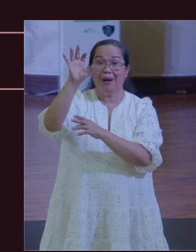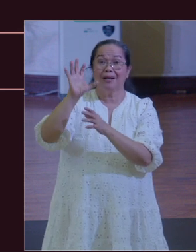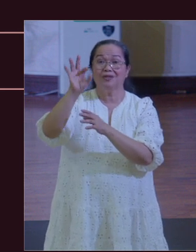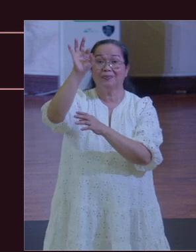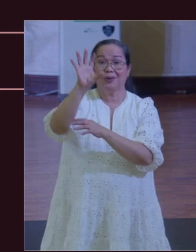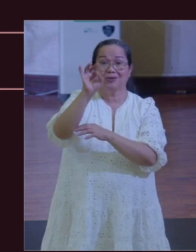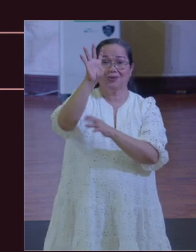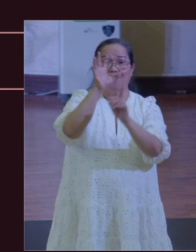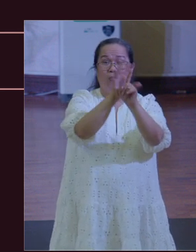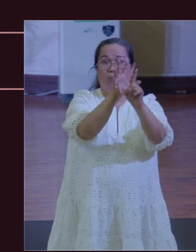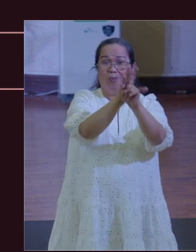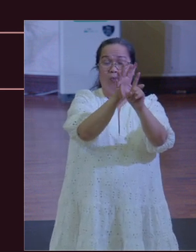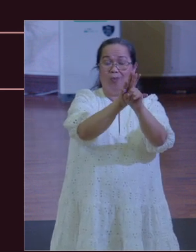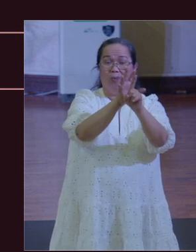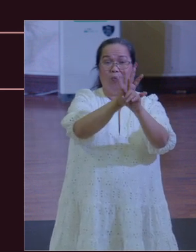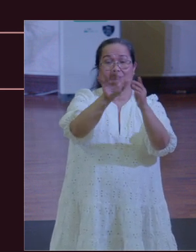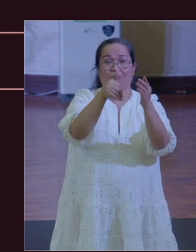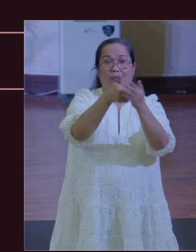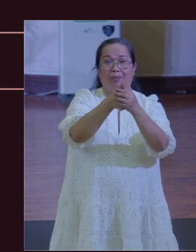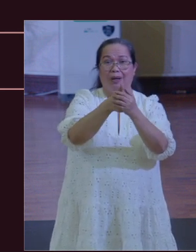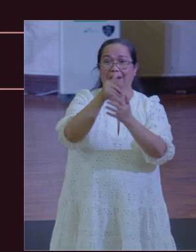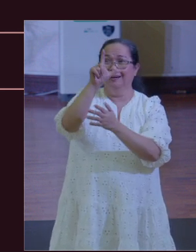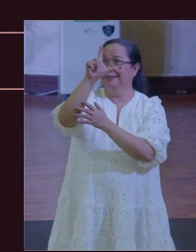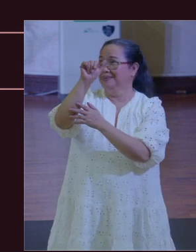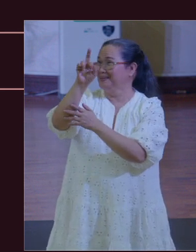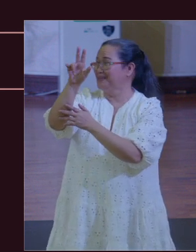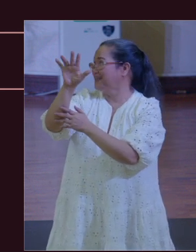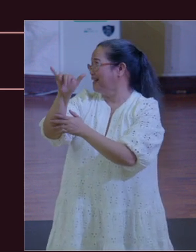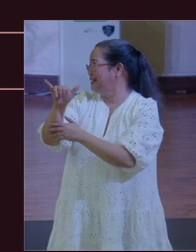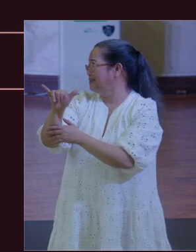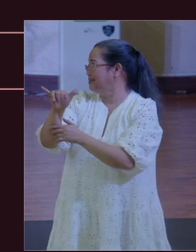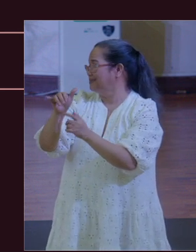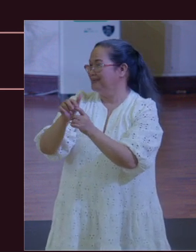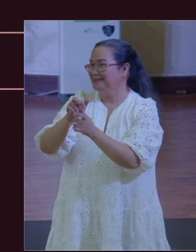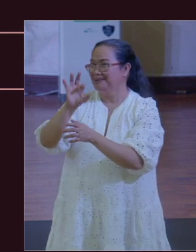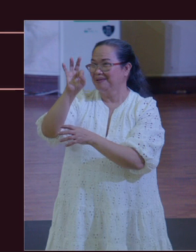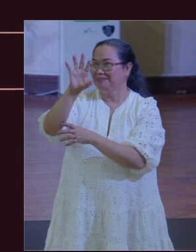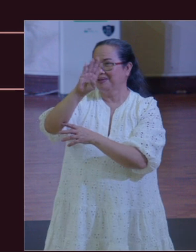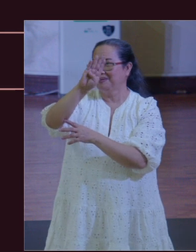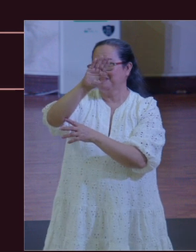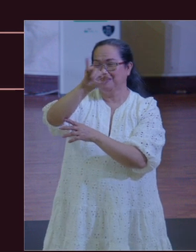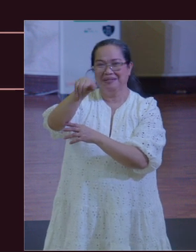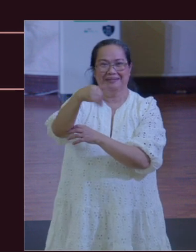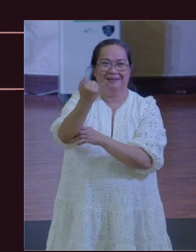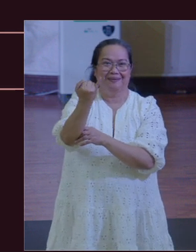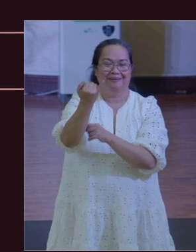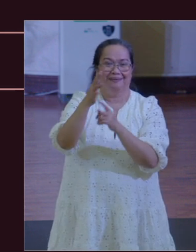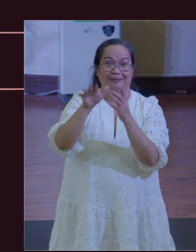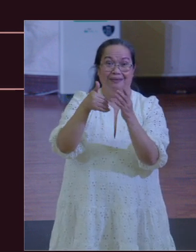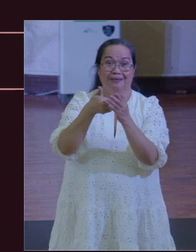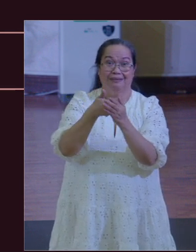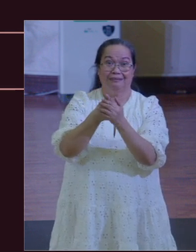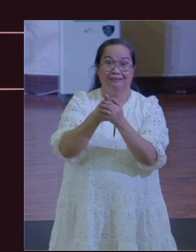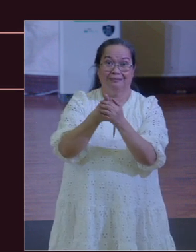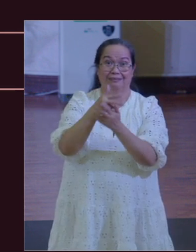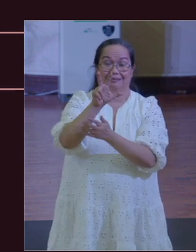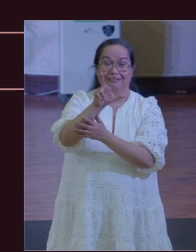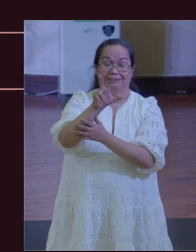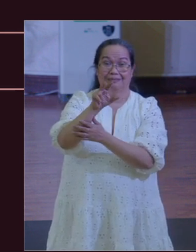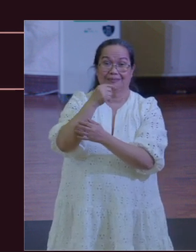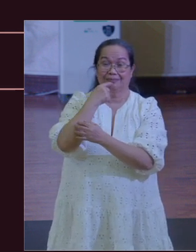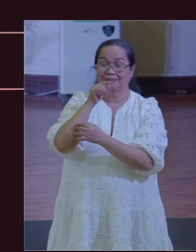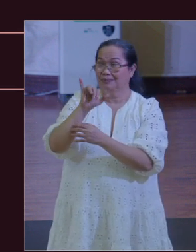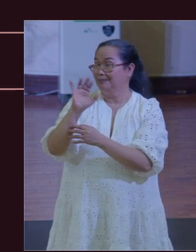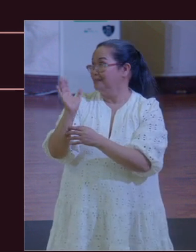Piper, Pastor Larry, Pastor BJ. Ay, 3 p.m. Si Pastor sabi